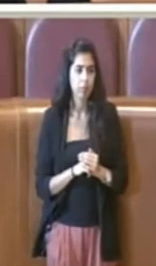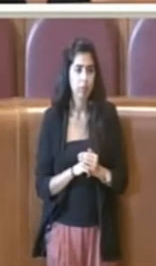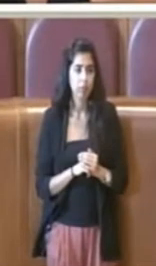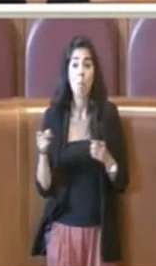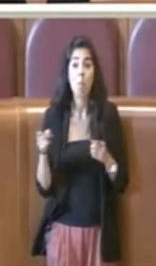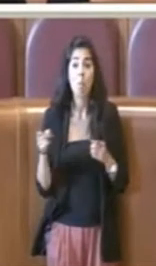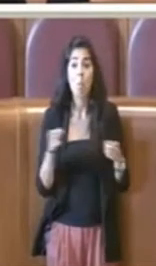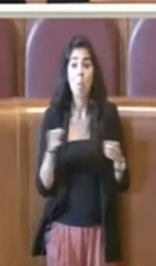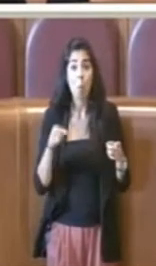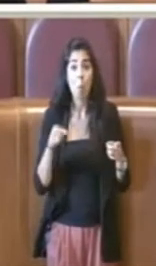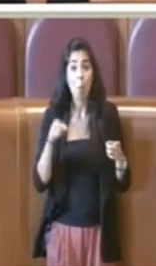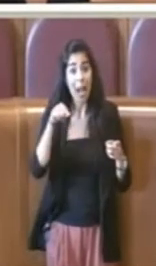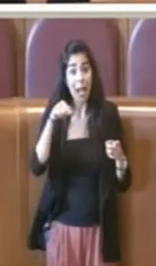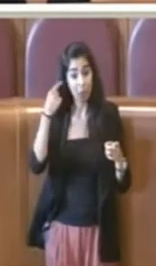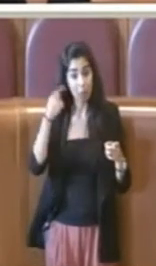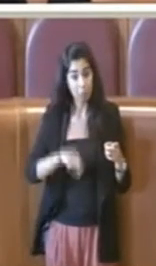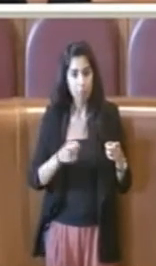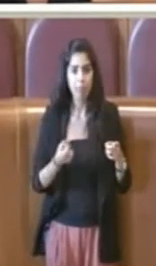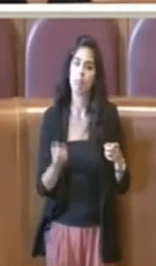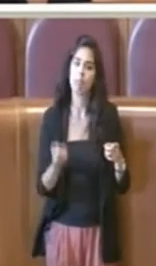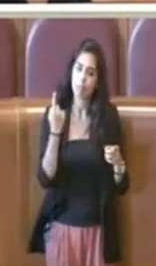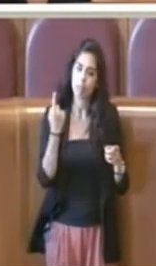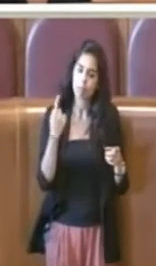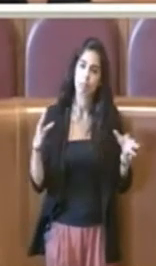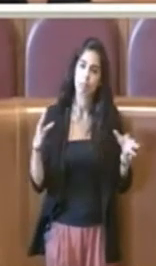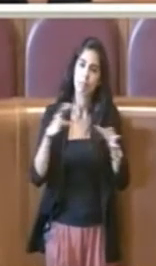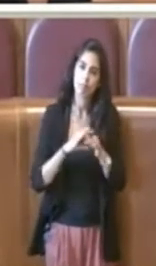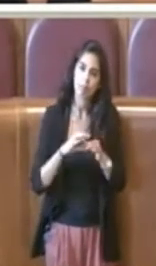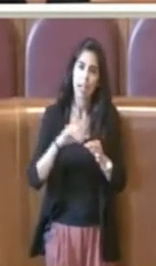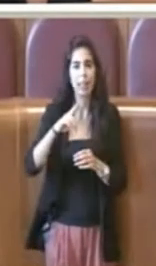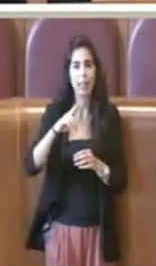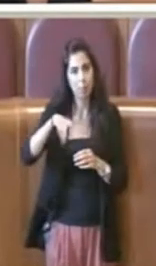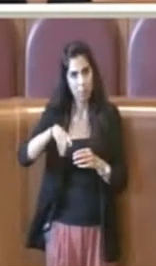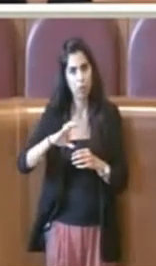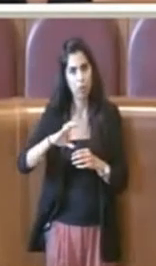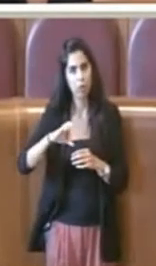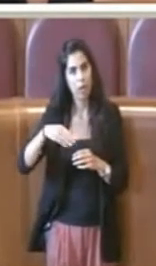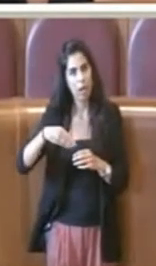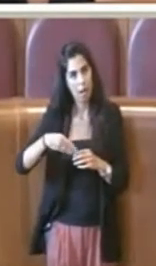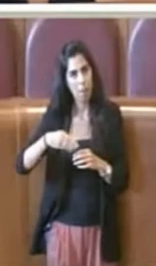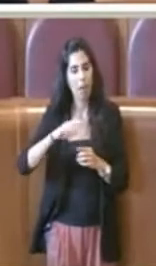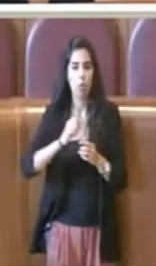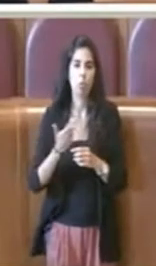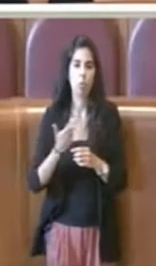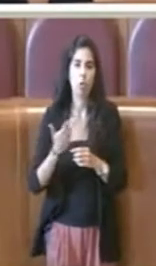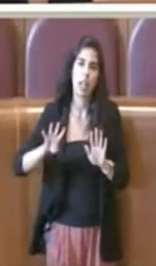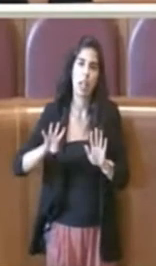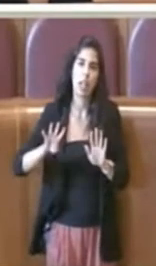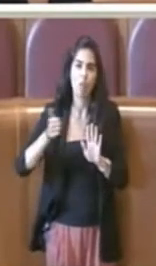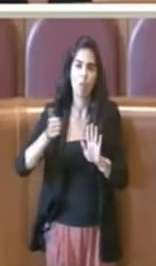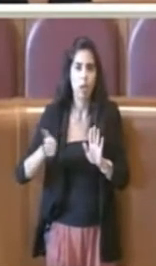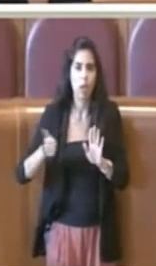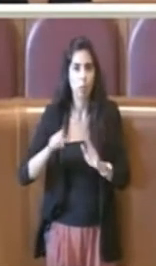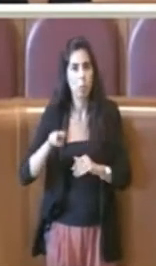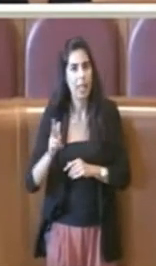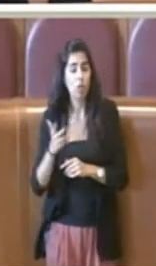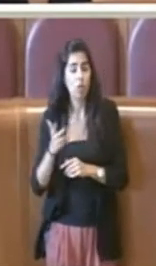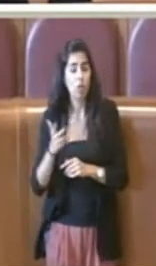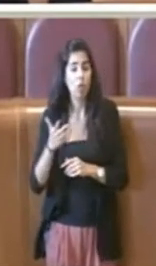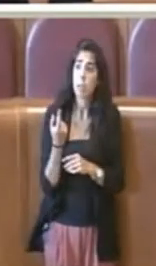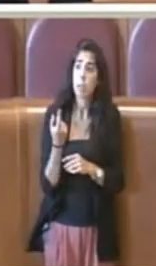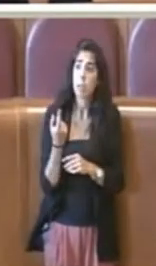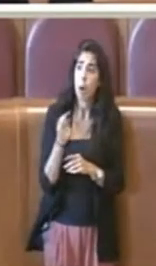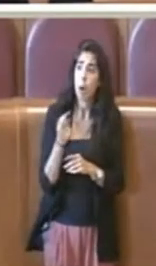al DPCM numero 59 del 2013, che evidentemente pochi conoscevano, perché anche al municipio